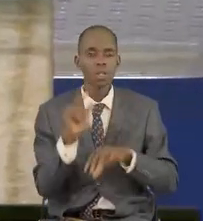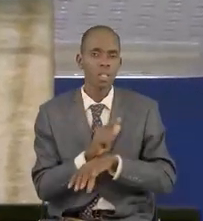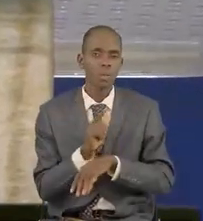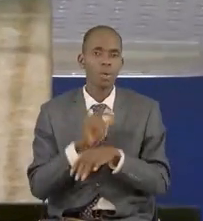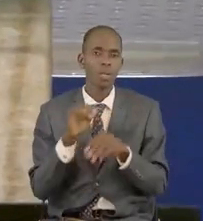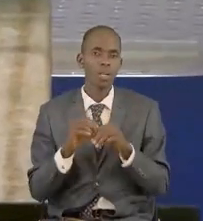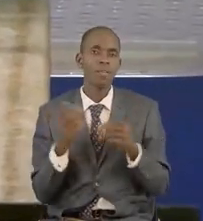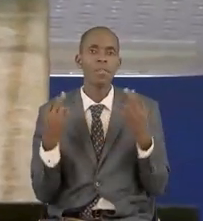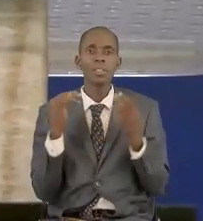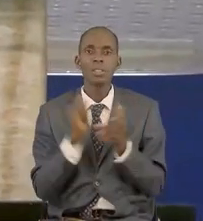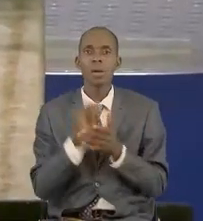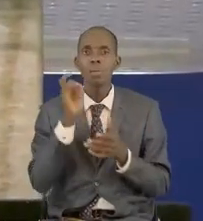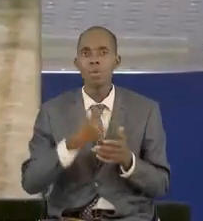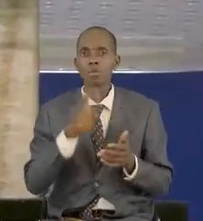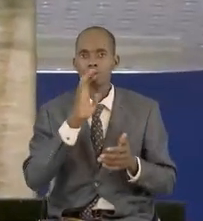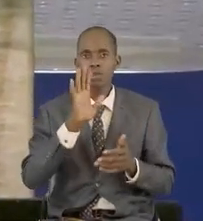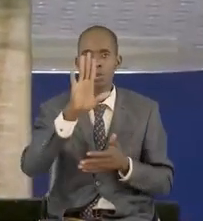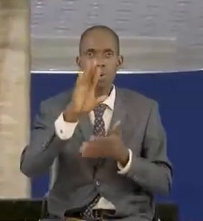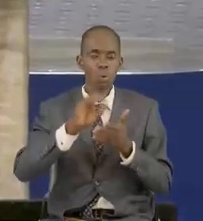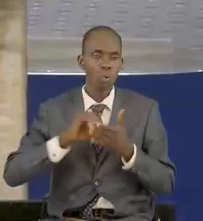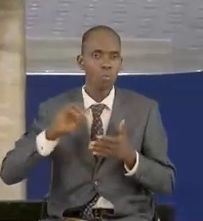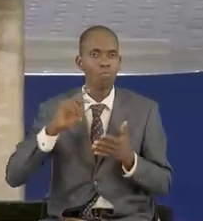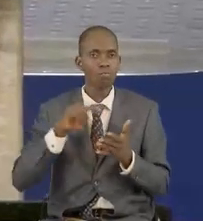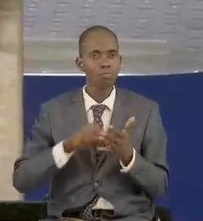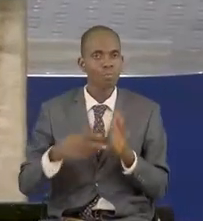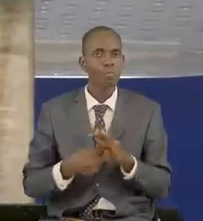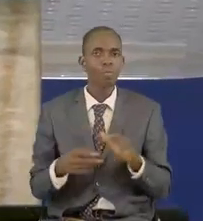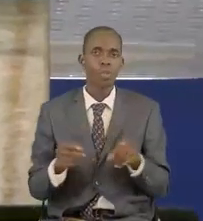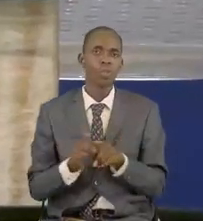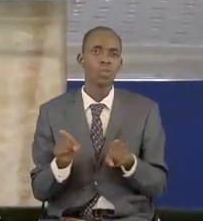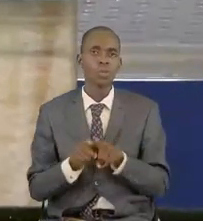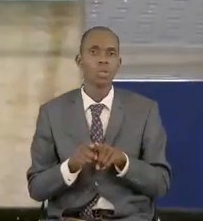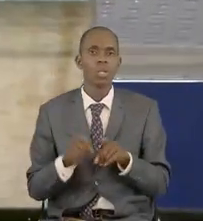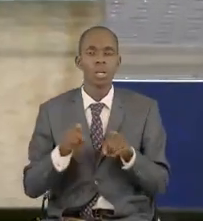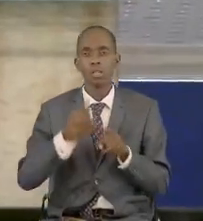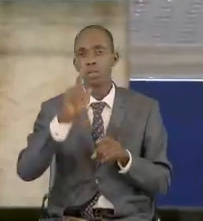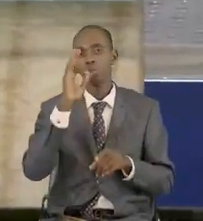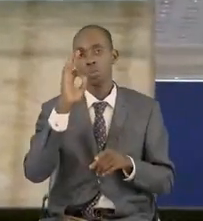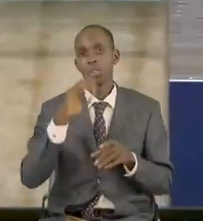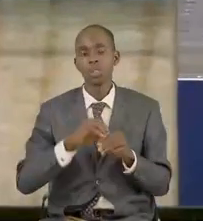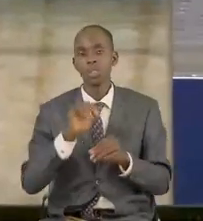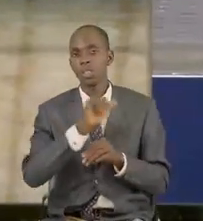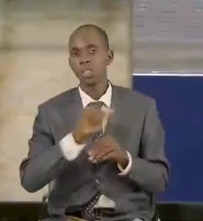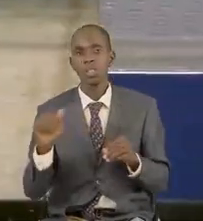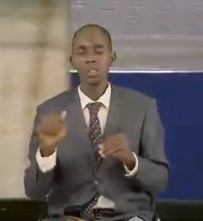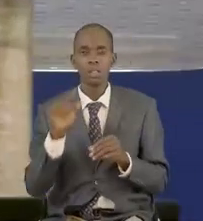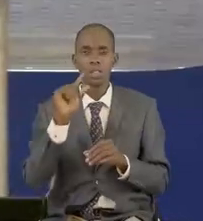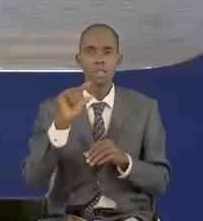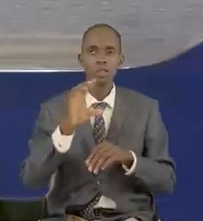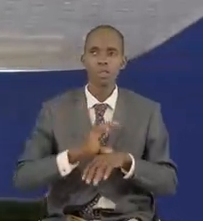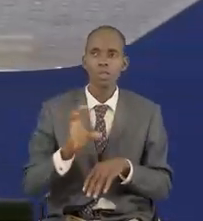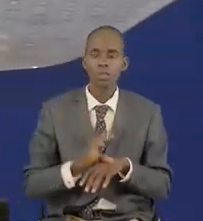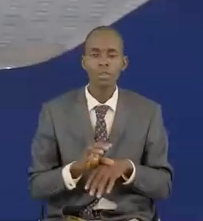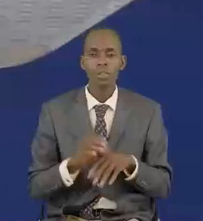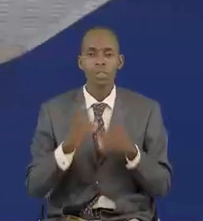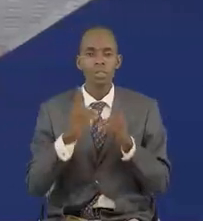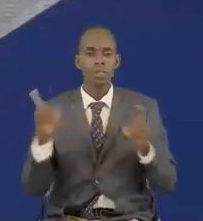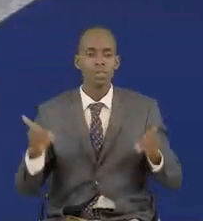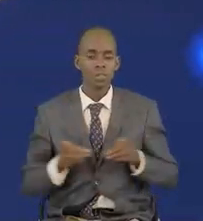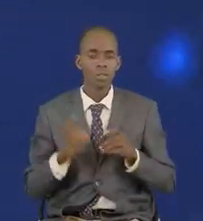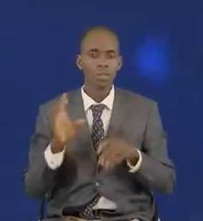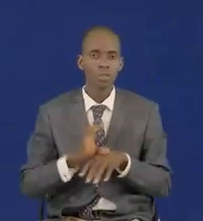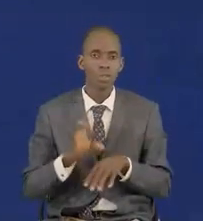vain ce doit être notre objectif aussi et comme nous prêche dans l'église locale dans le dans le district